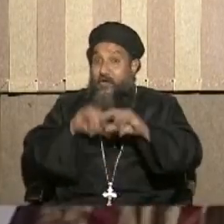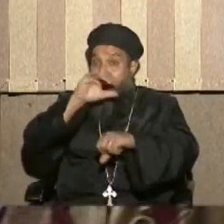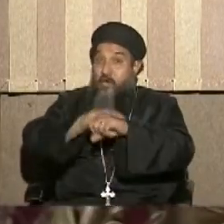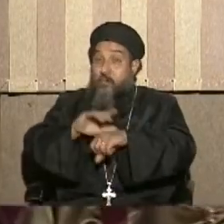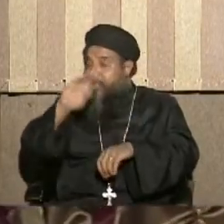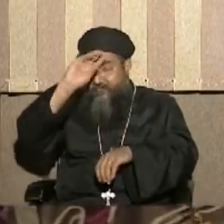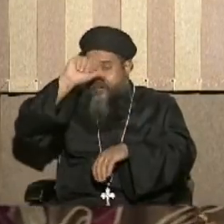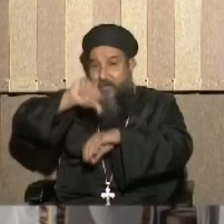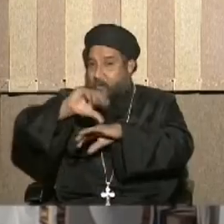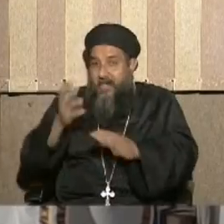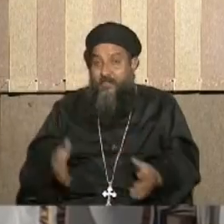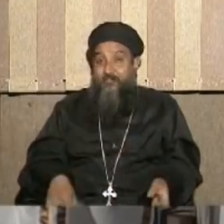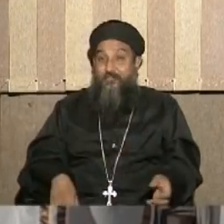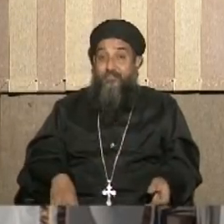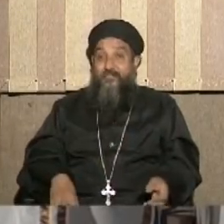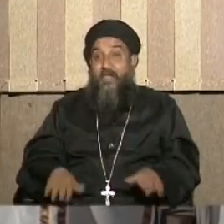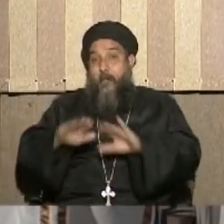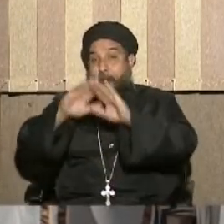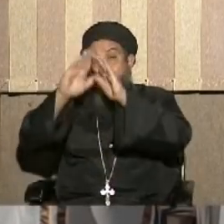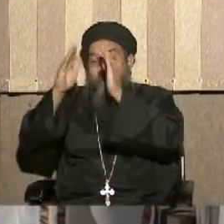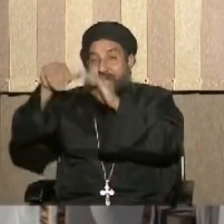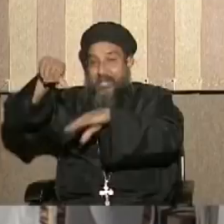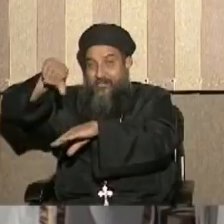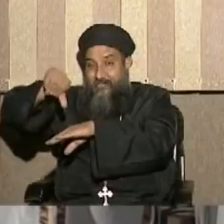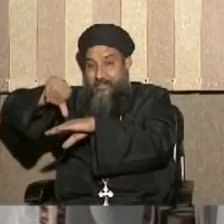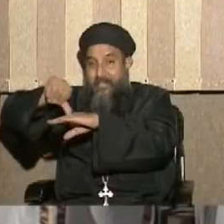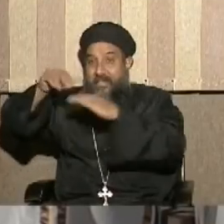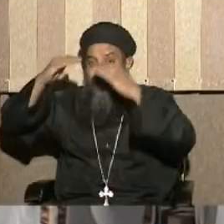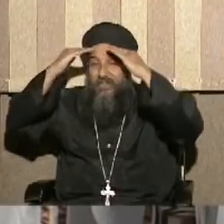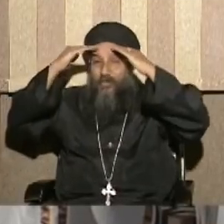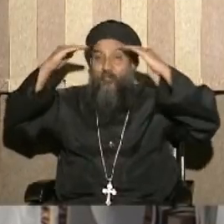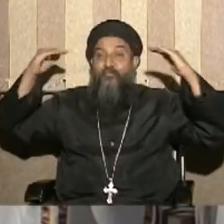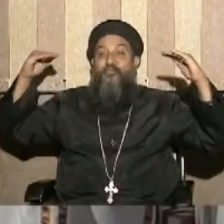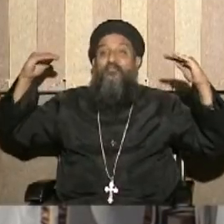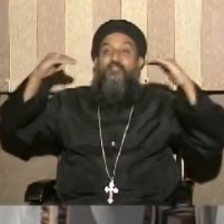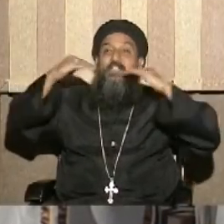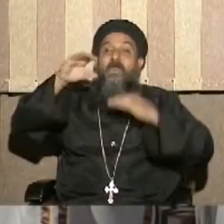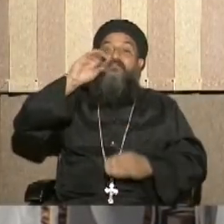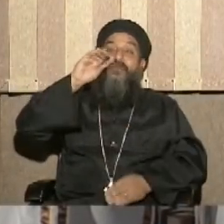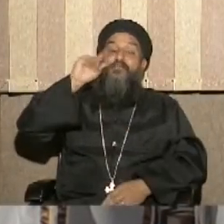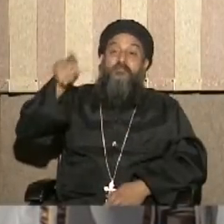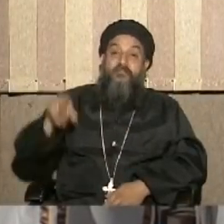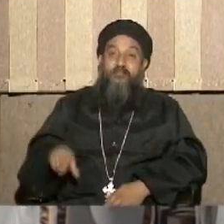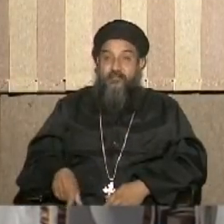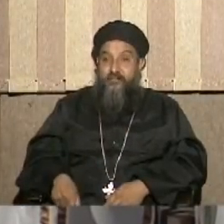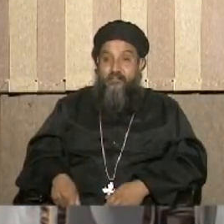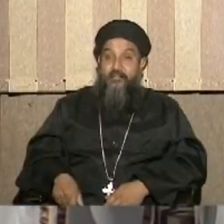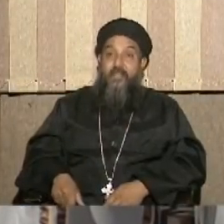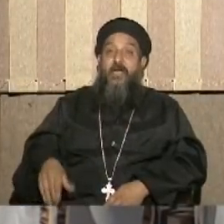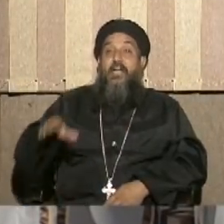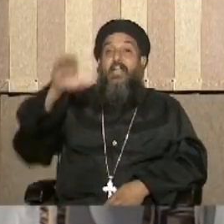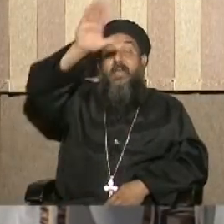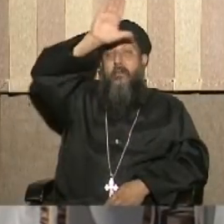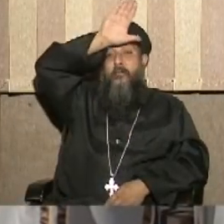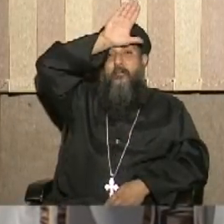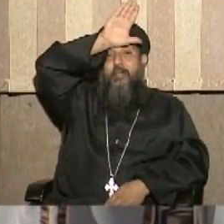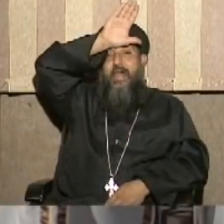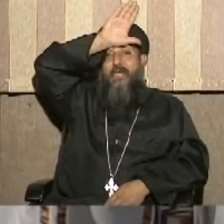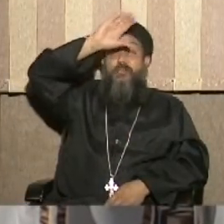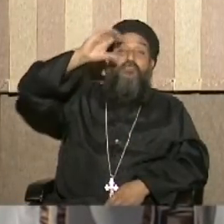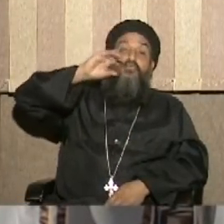هم فين دلوقتي؟ مغارتهم في دير مور في سوريا يا مولاي. ده حتى والي سوريا